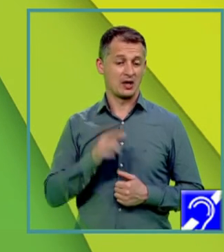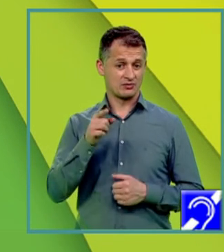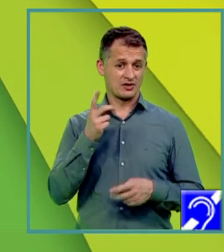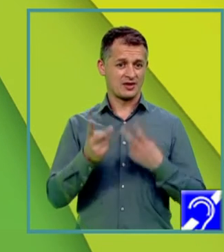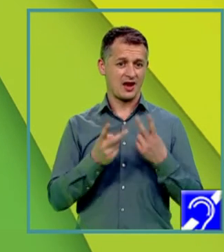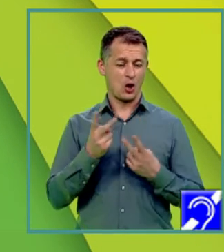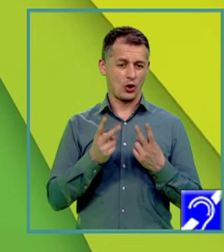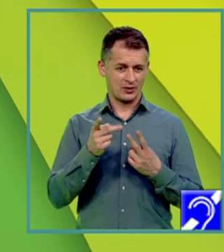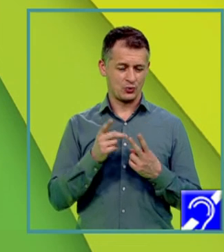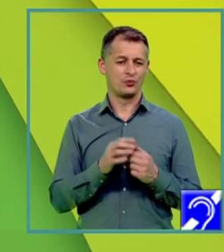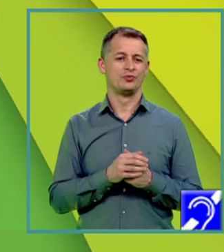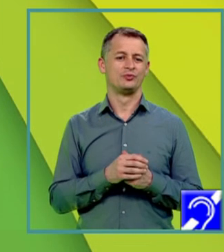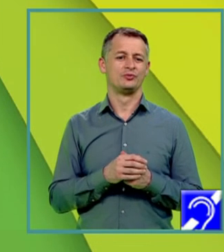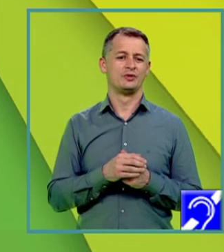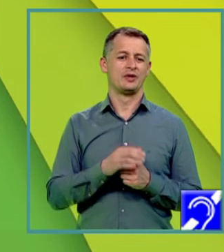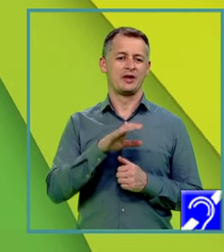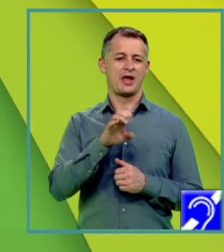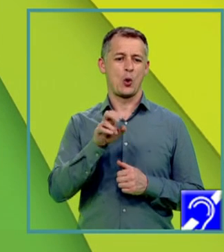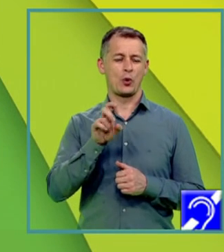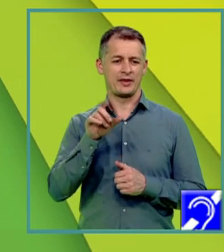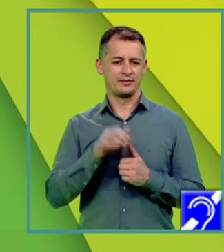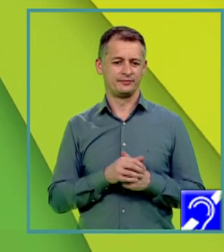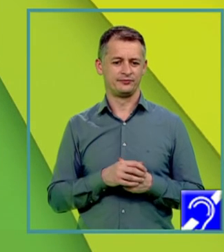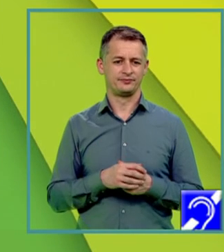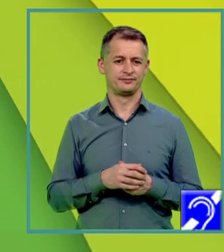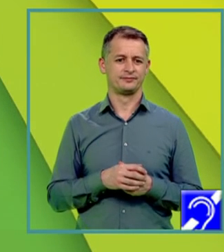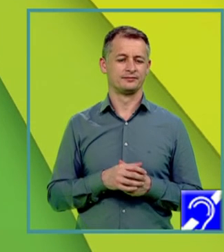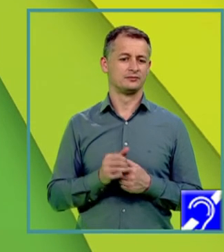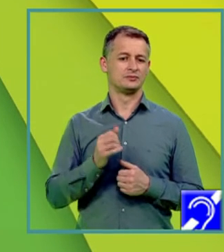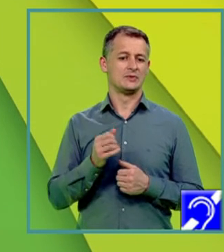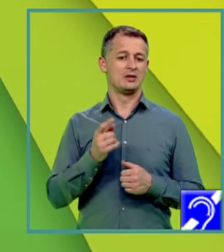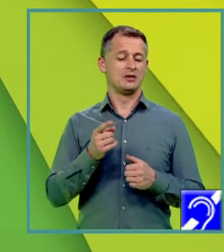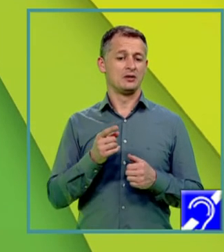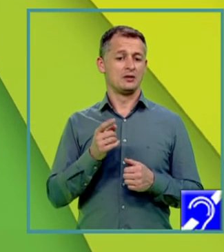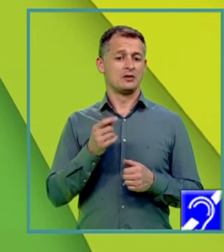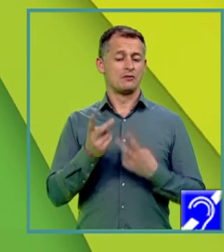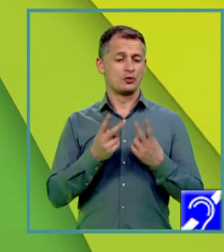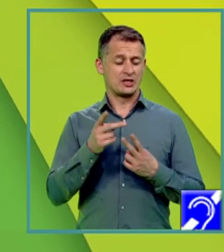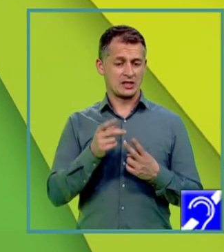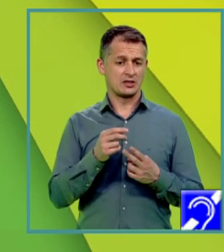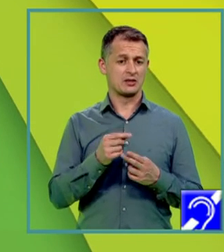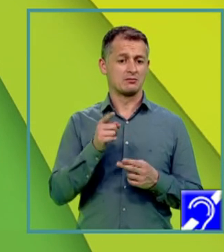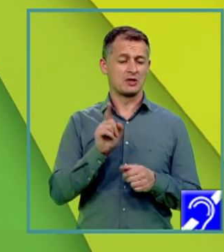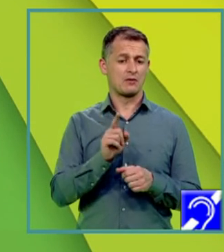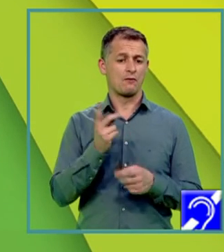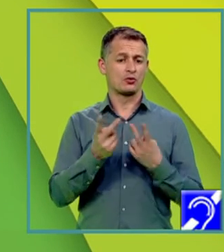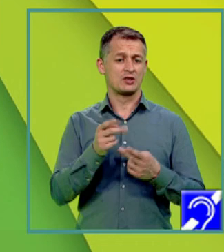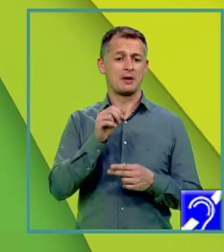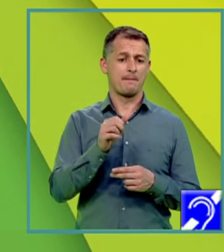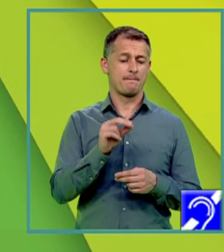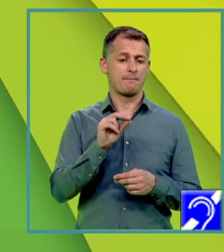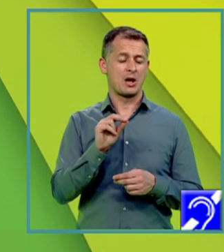algoritmul lui Euclid deja cunoscut de noi rezultatul furnizat de funcție va fi în acest parametru a